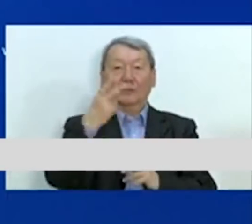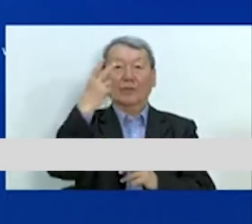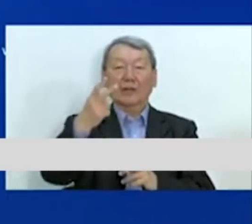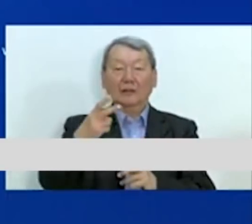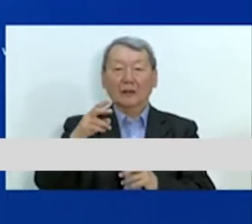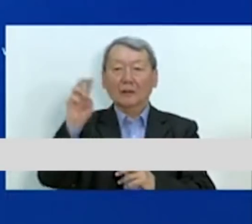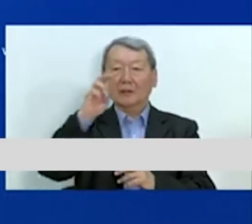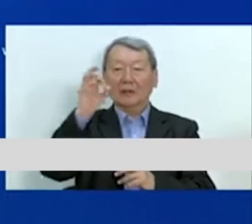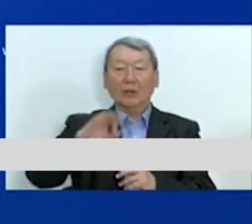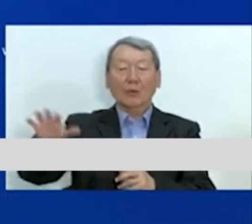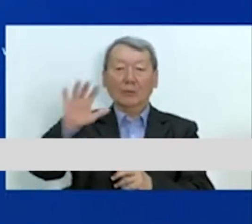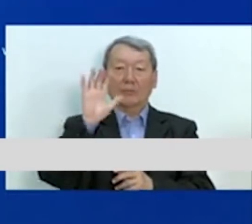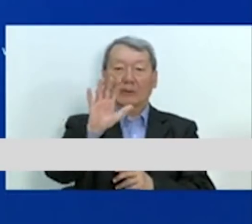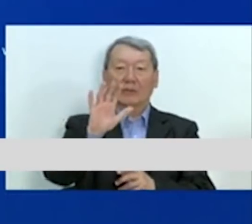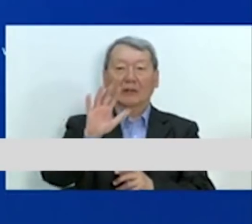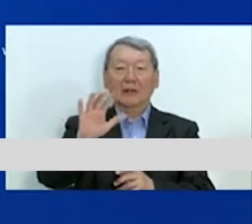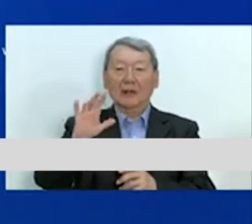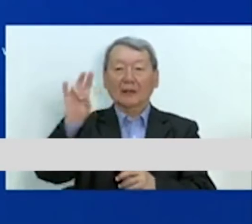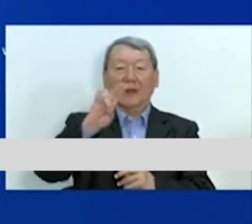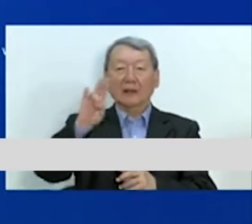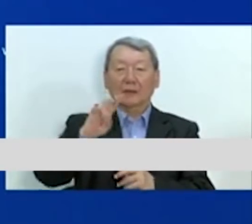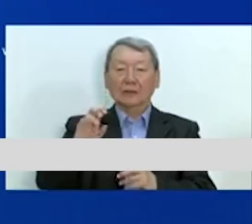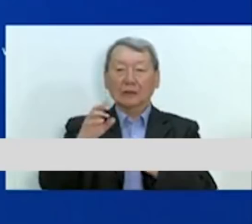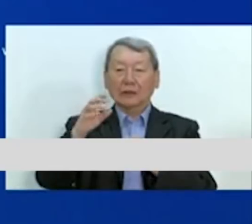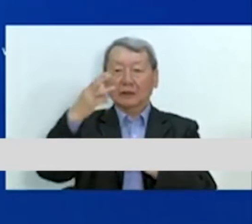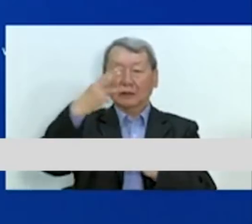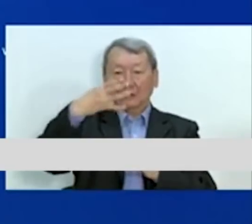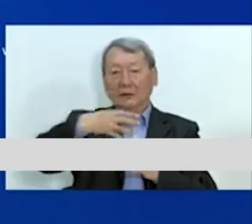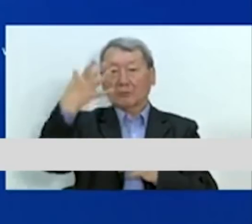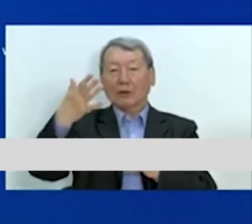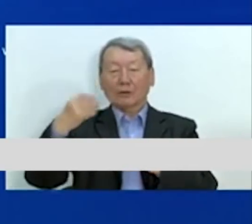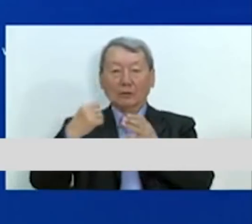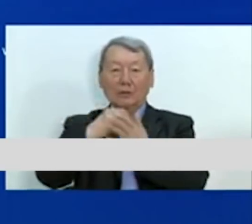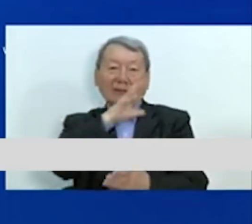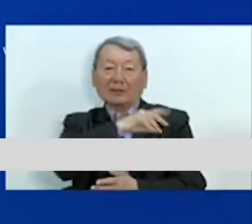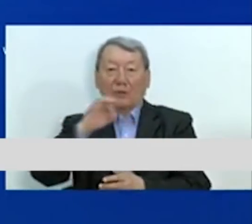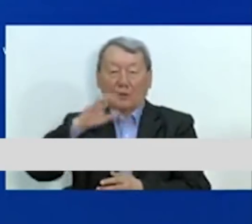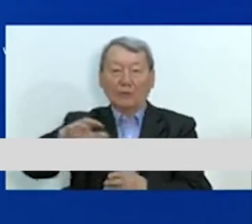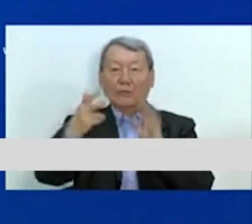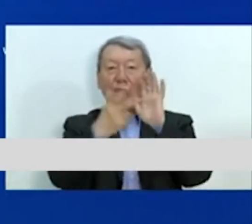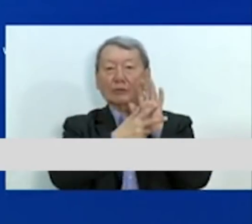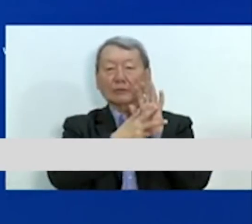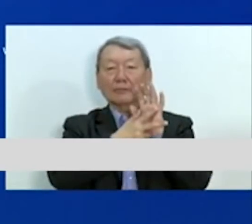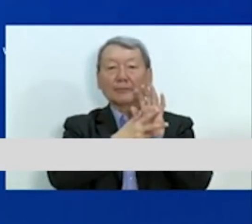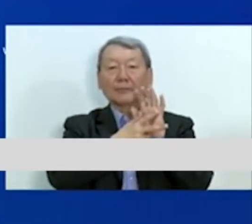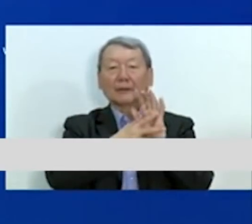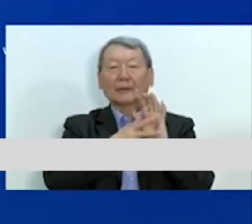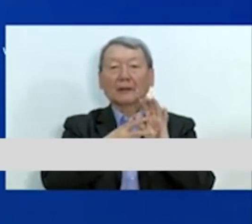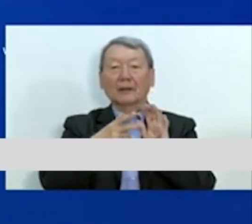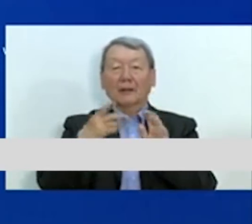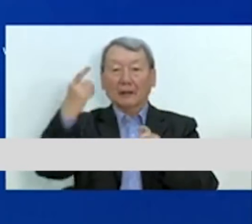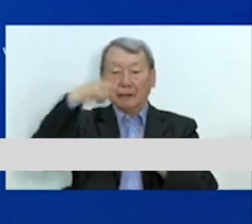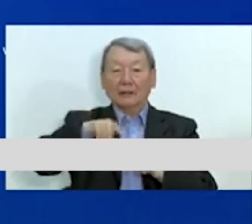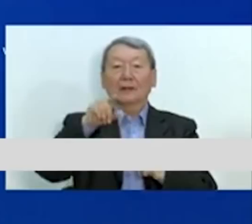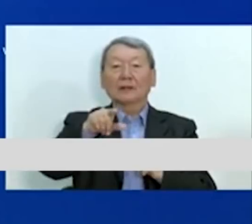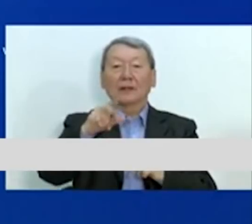102, Баткен областында 5, Нарын областында 45 учурга жетти, Ысык Көл областында 8. Бир